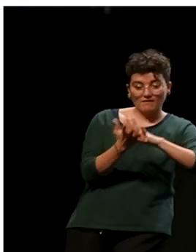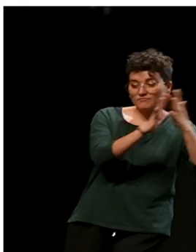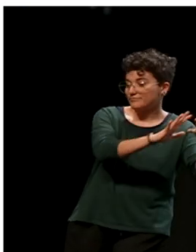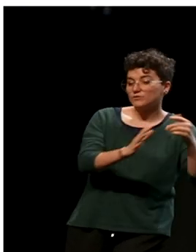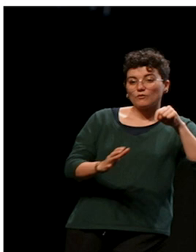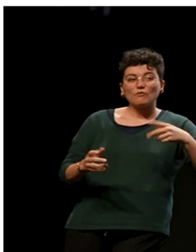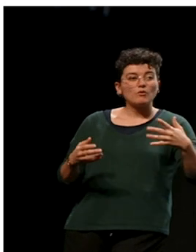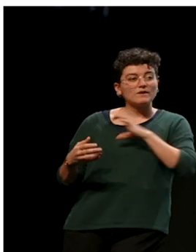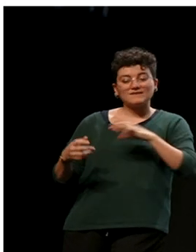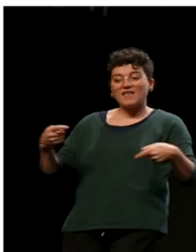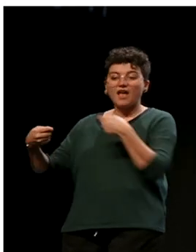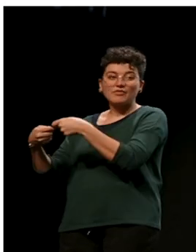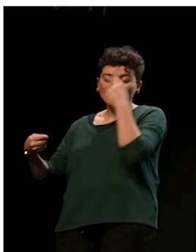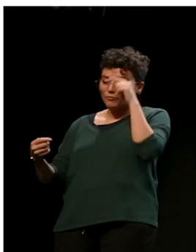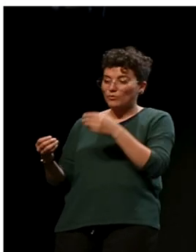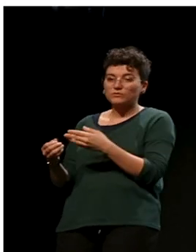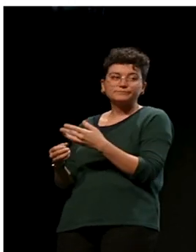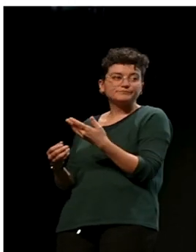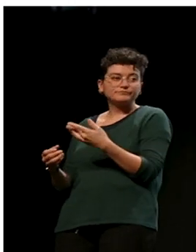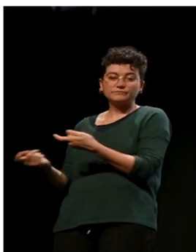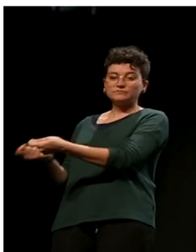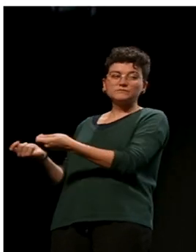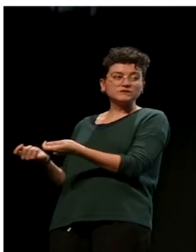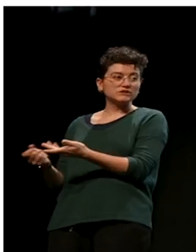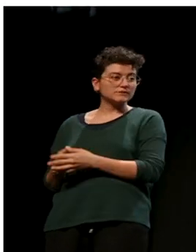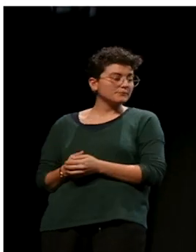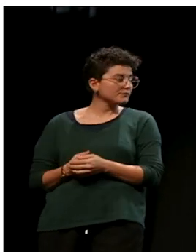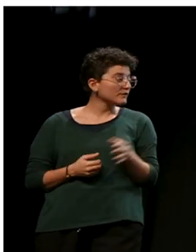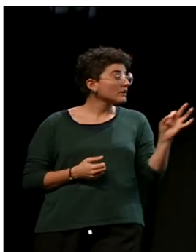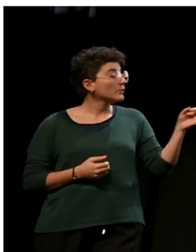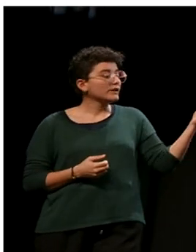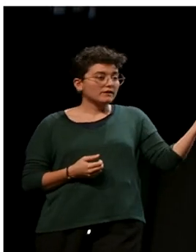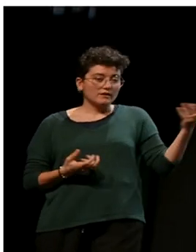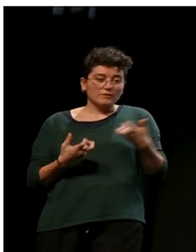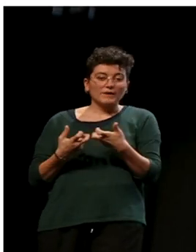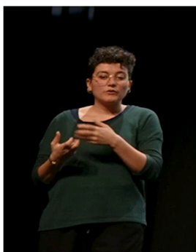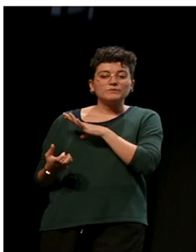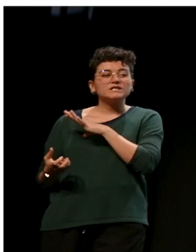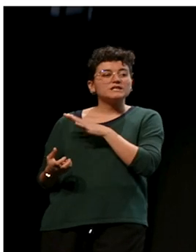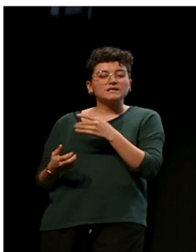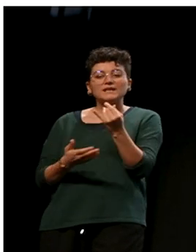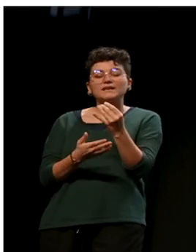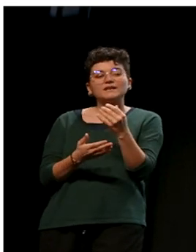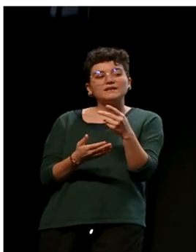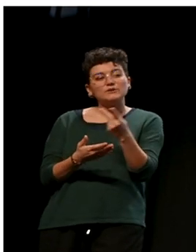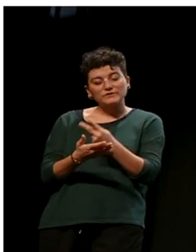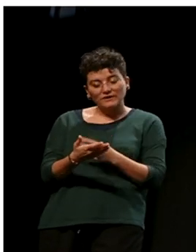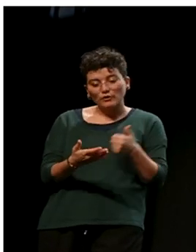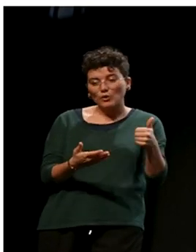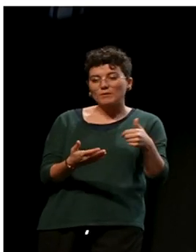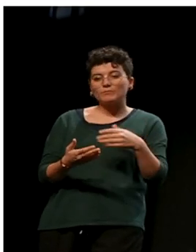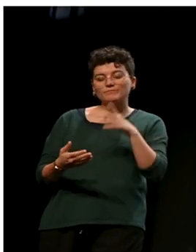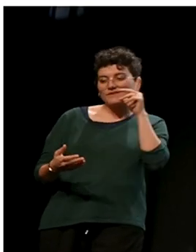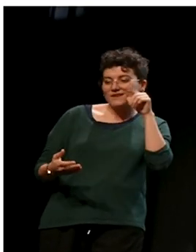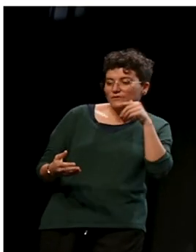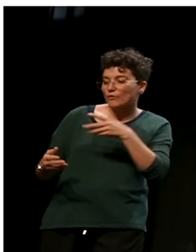l'heure, en fait. Et quand on parlait avec Cédric, enfin voilà, quand Cédric parlait aussi, c'est que oui, il y a des illustrateurs qui vont faire cet effort-là, qui vont prendre l'outil en main, qui